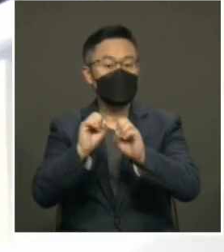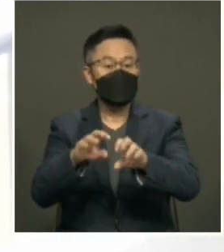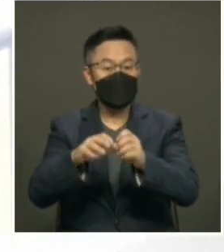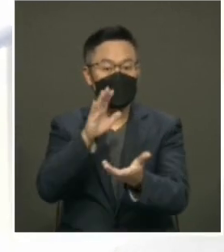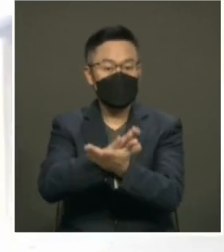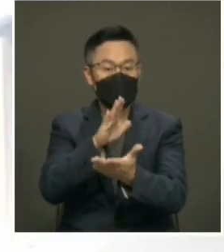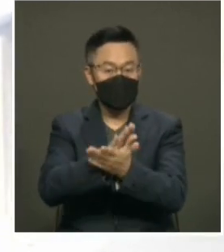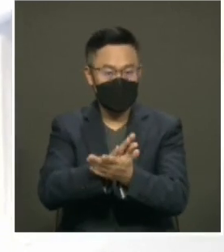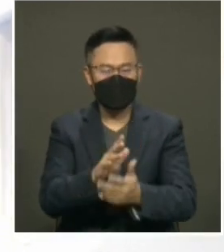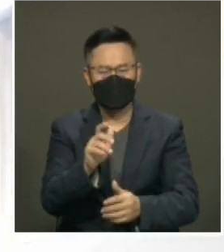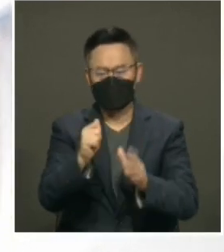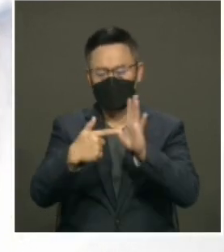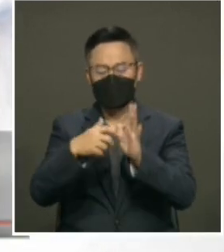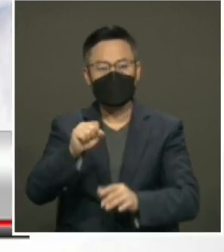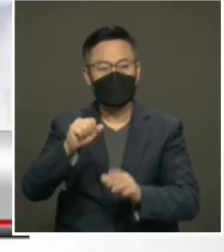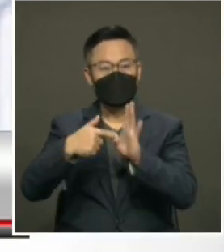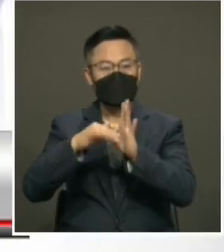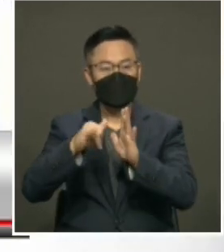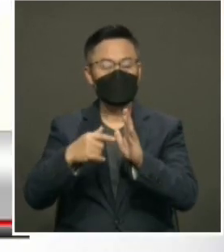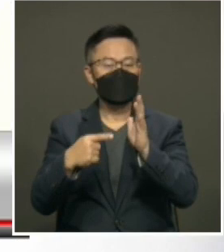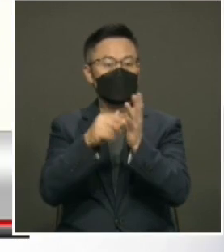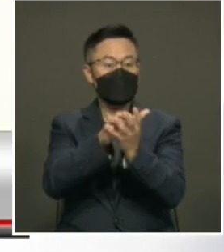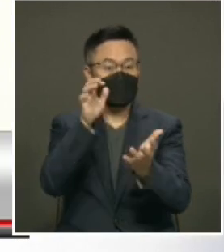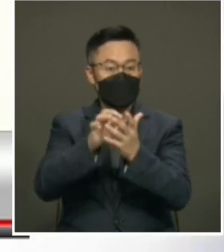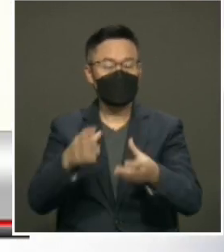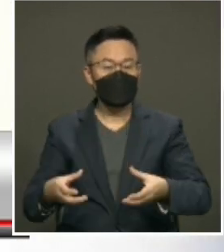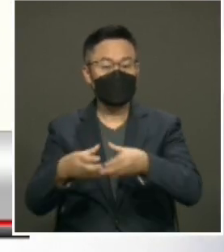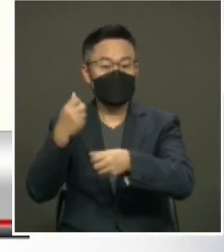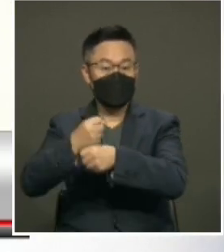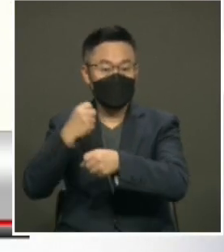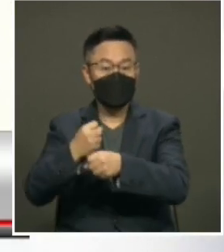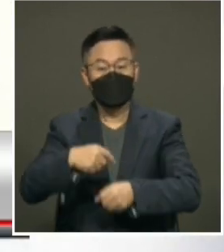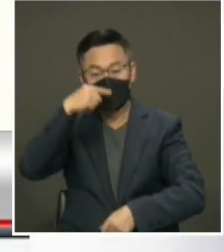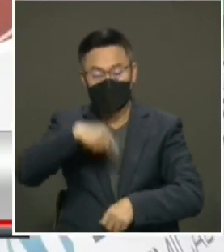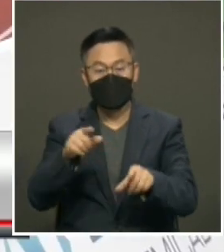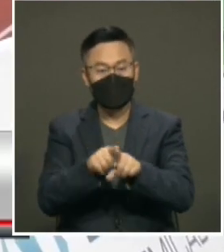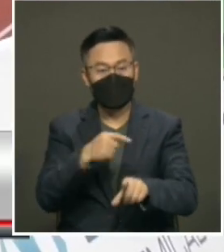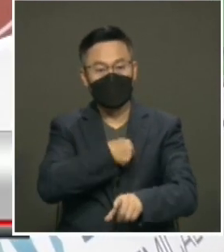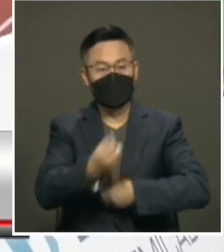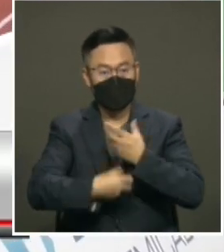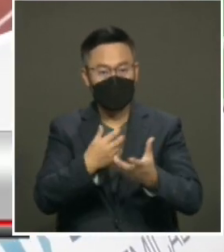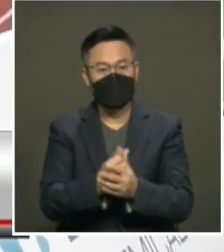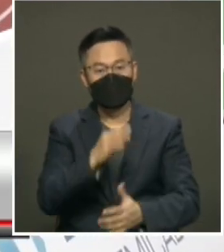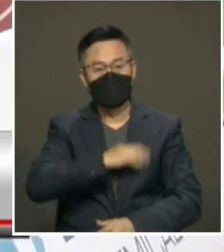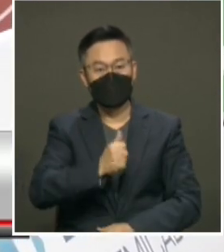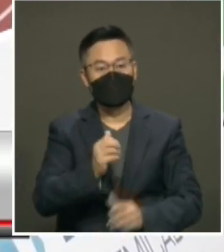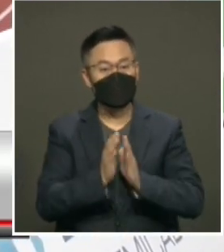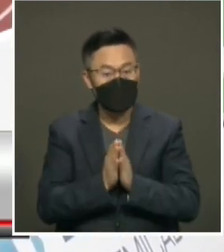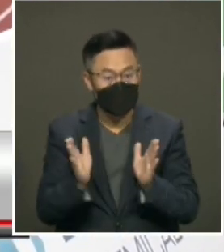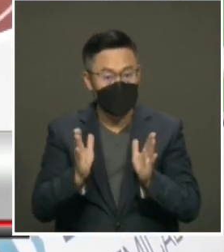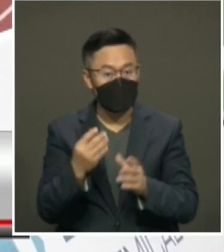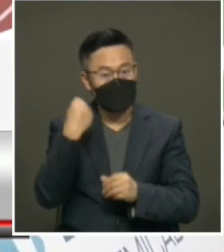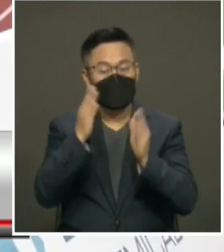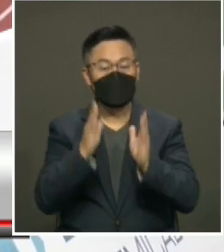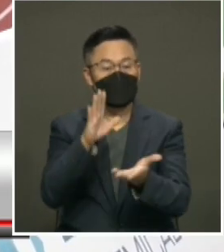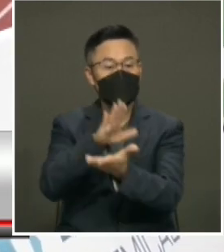มุทรปราการของบิลที่มากับคณะสตาฟโค้ชกรีธาทีมชาติไทยกล่าวว่าภูมิใจกับความสำเร็จของบิลและขอขอบคุณทุกคนทั้งโ